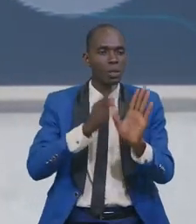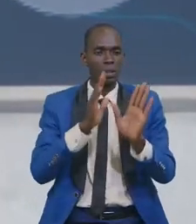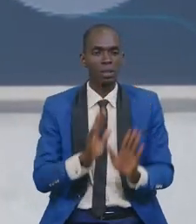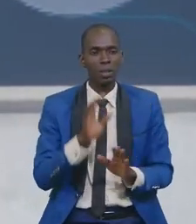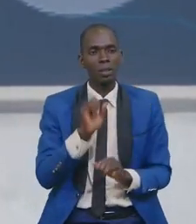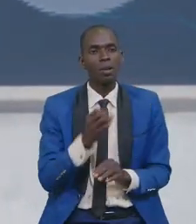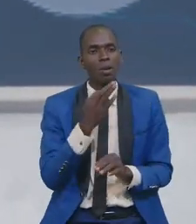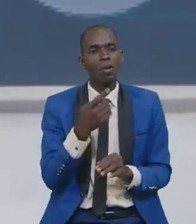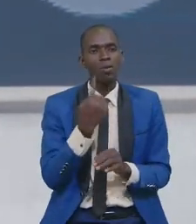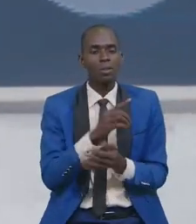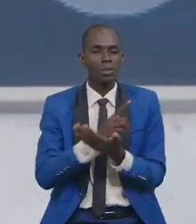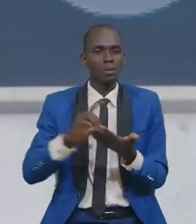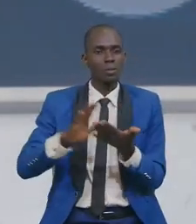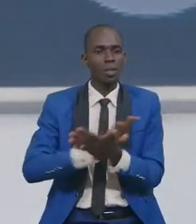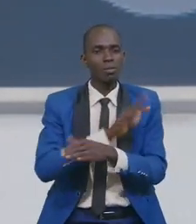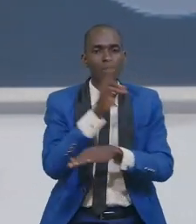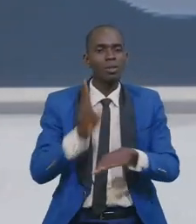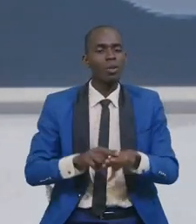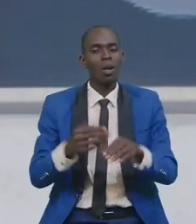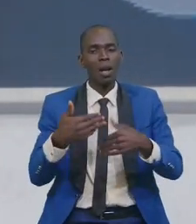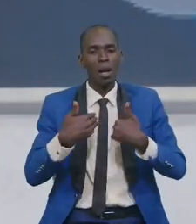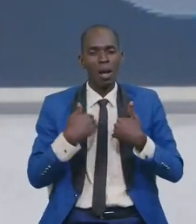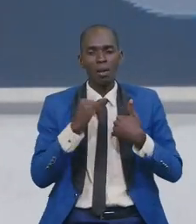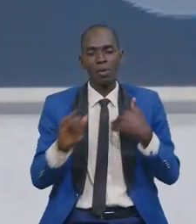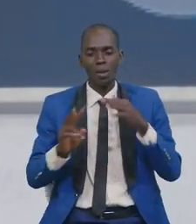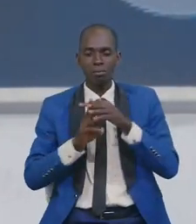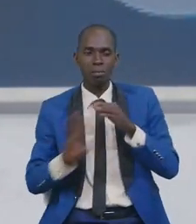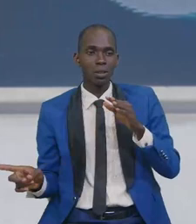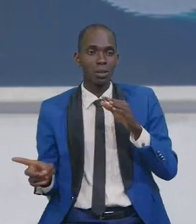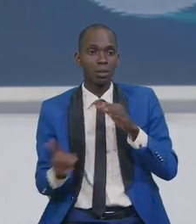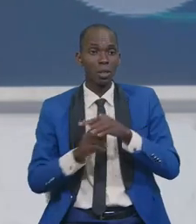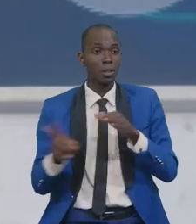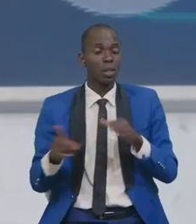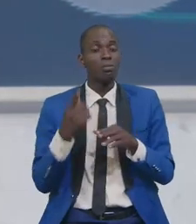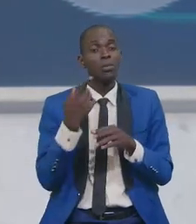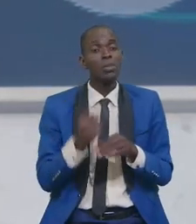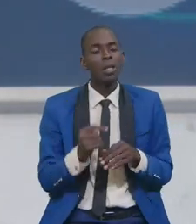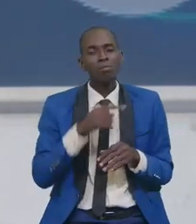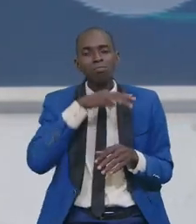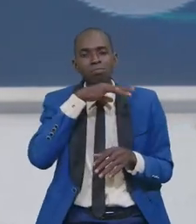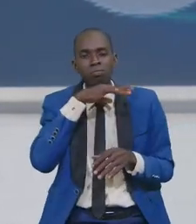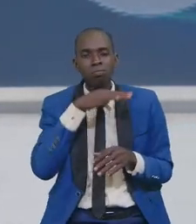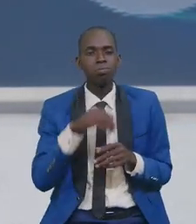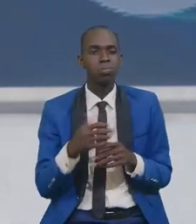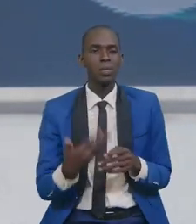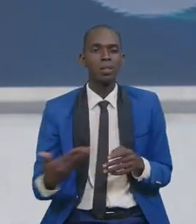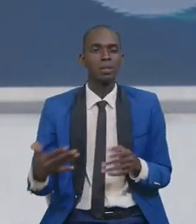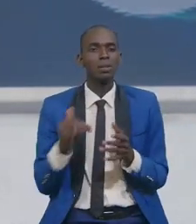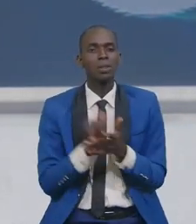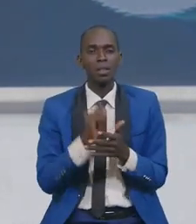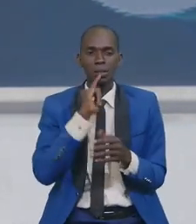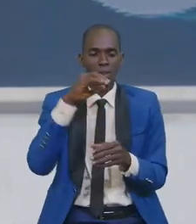participants de la nature divine, en fuyant la corruption qui existe dans le